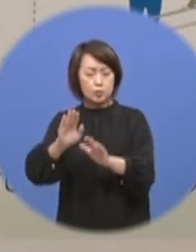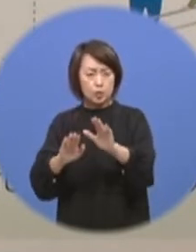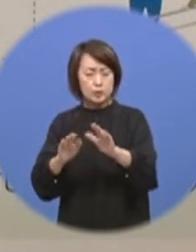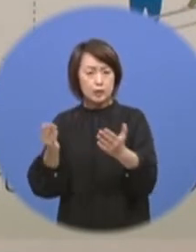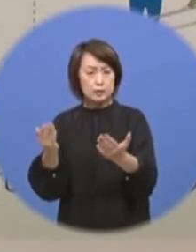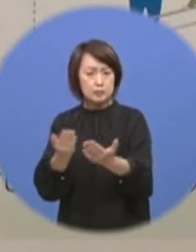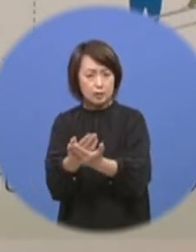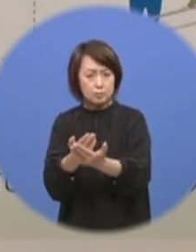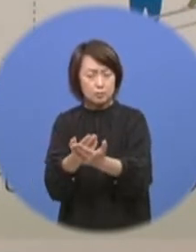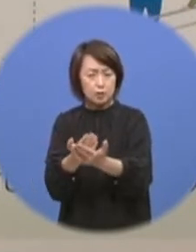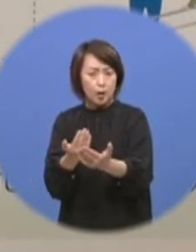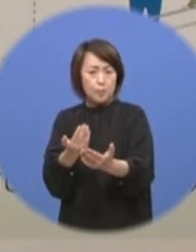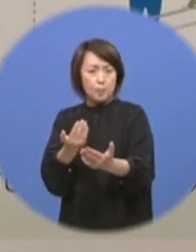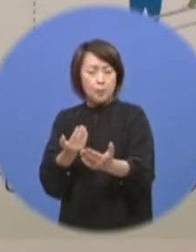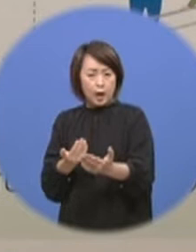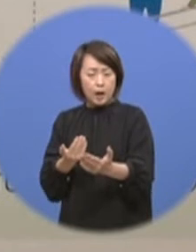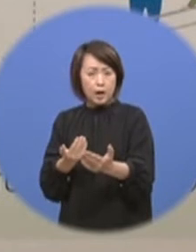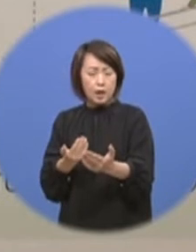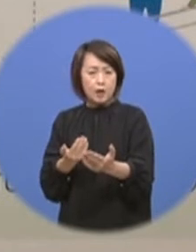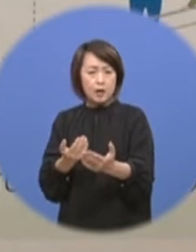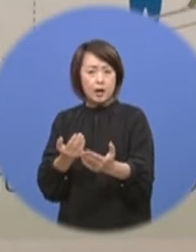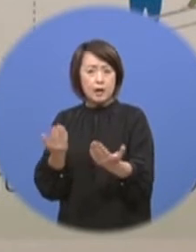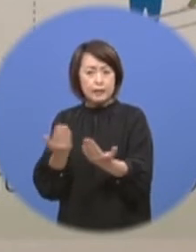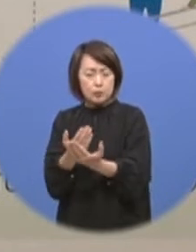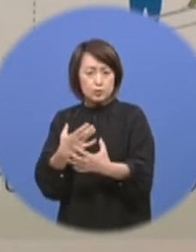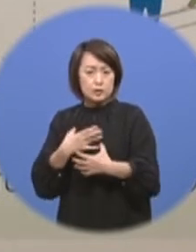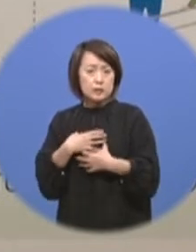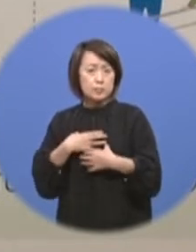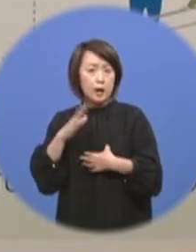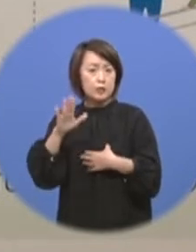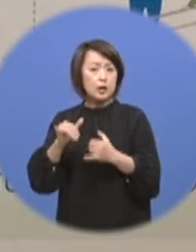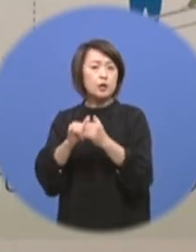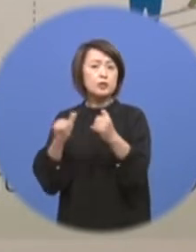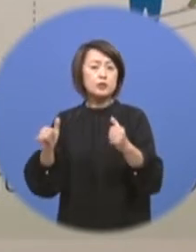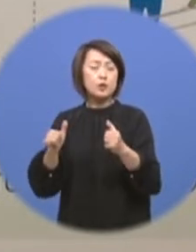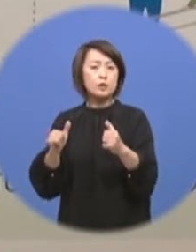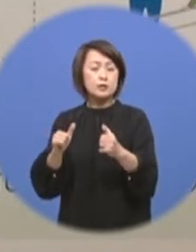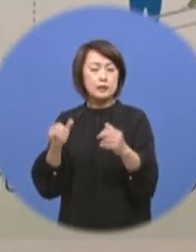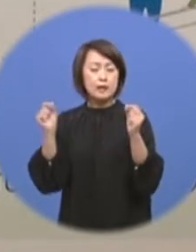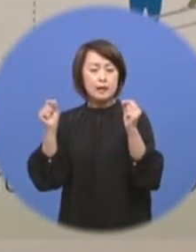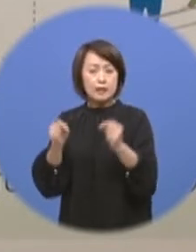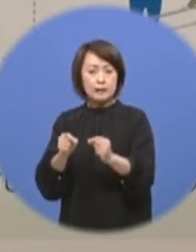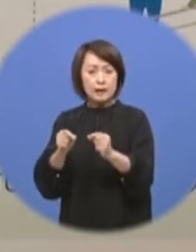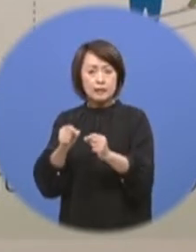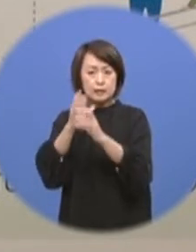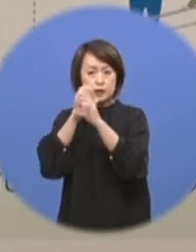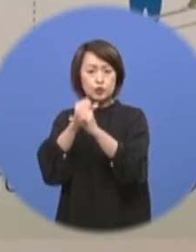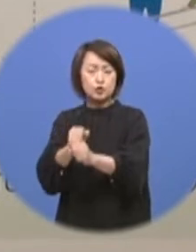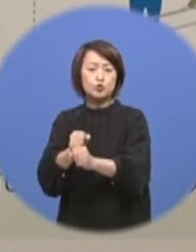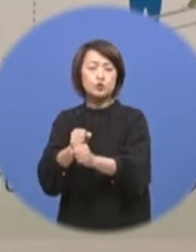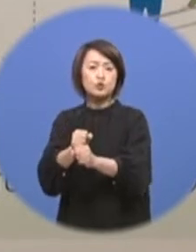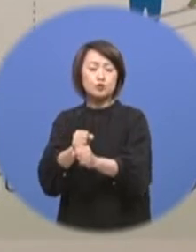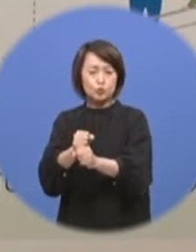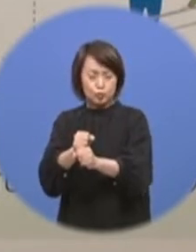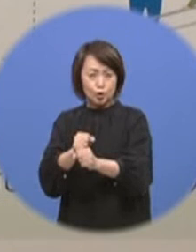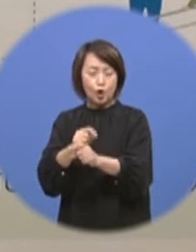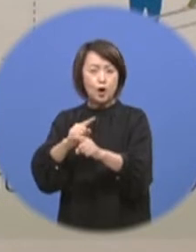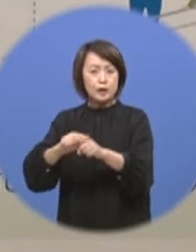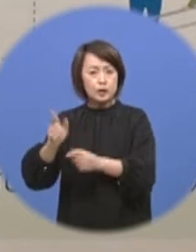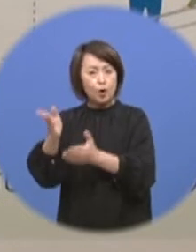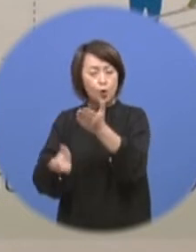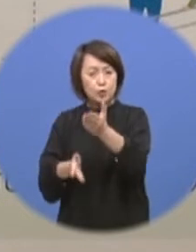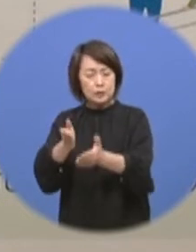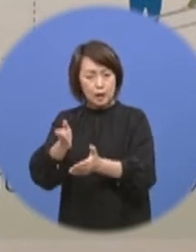なりそうな人ですねこういう方々に対して短期集中予防サービスの利用促進をするというのが今年の新